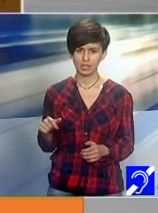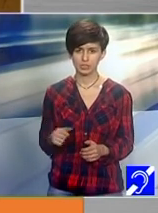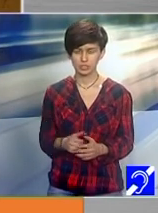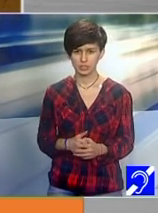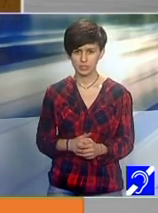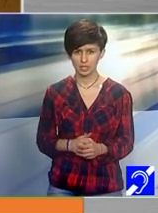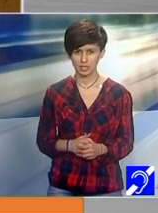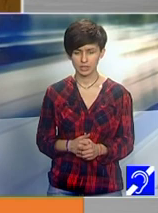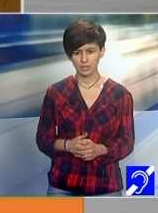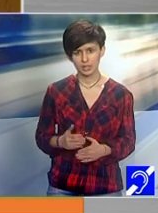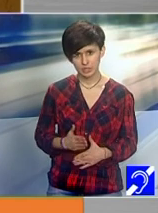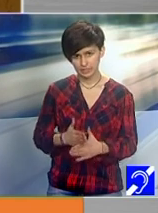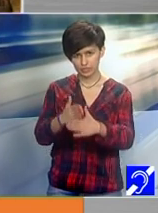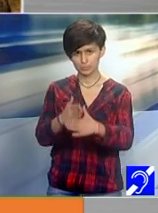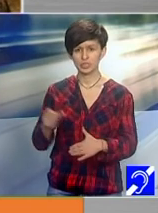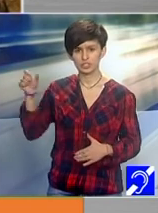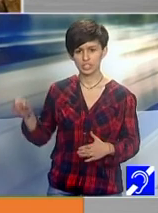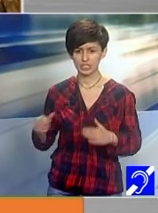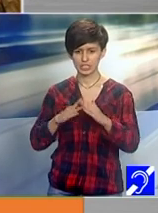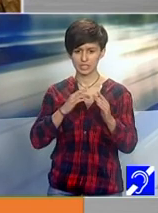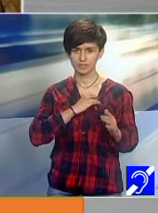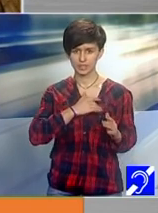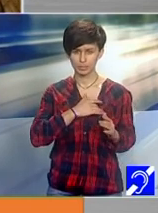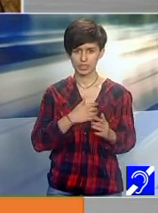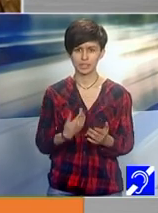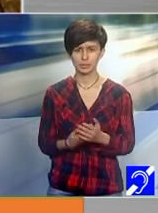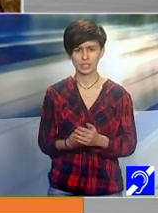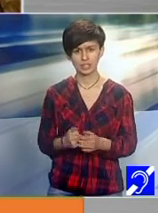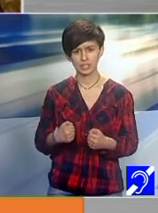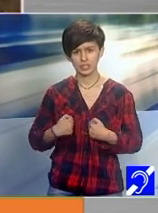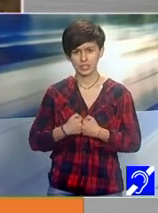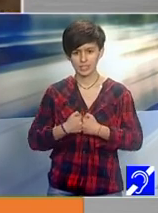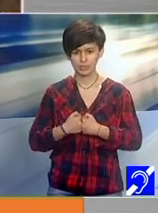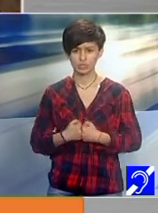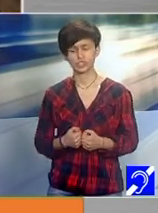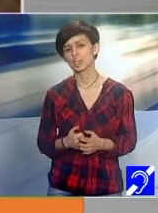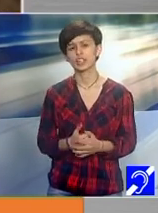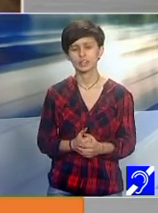să vină în sprijinul fermierilor, a crescătorilor prin negocierea inputurilor,